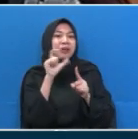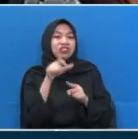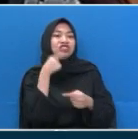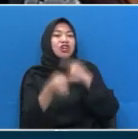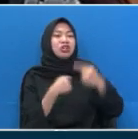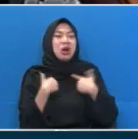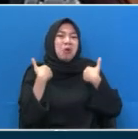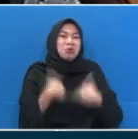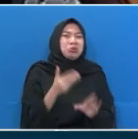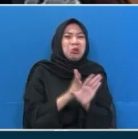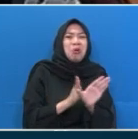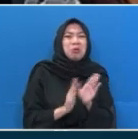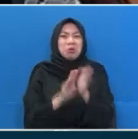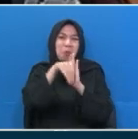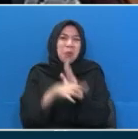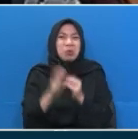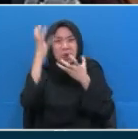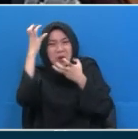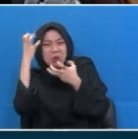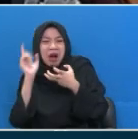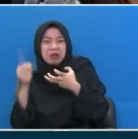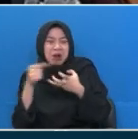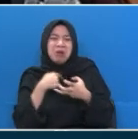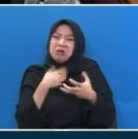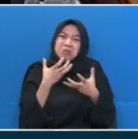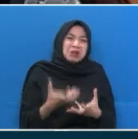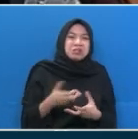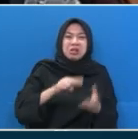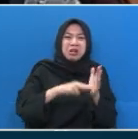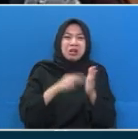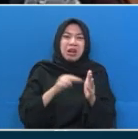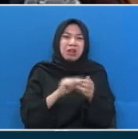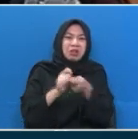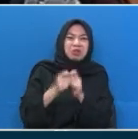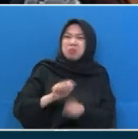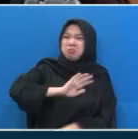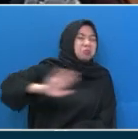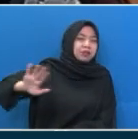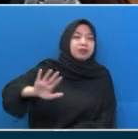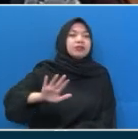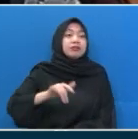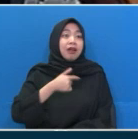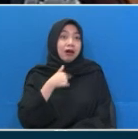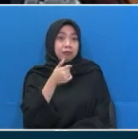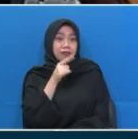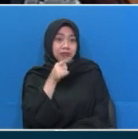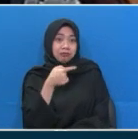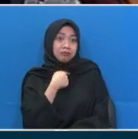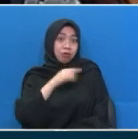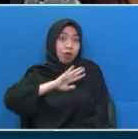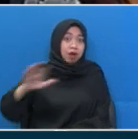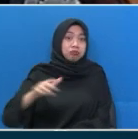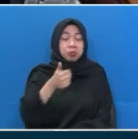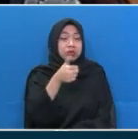Putri Cendrawati sebagai bagian dari keberatan dia lagi tidak stabil saat itu itu bisa dijadikan sebagai alasan untuk menolak